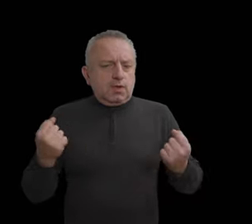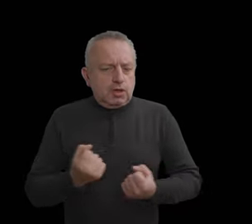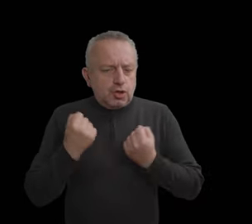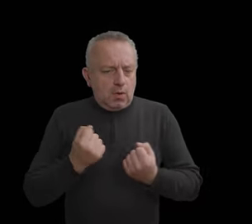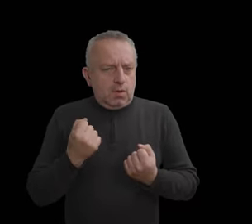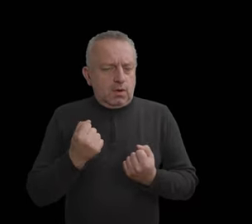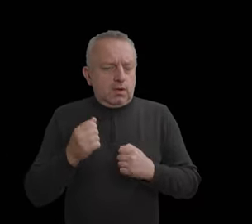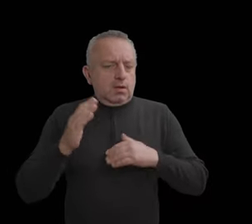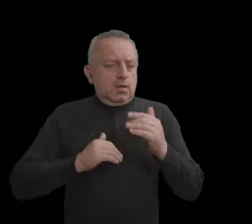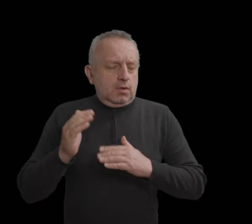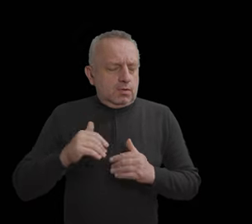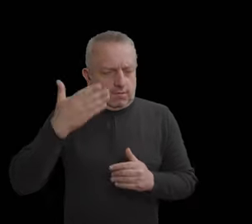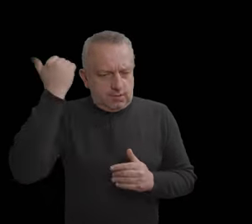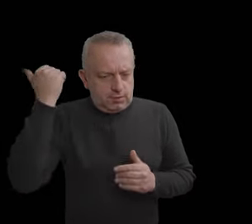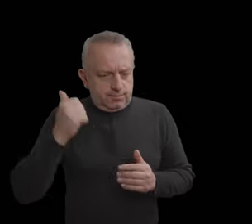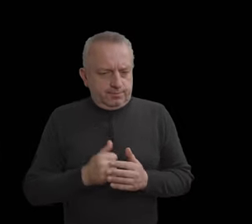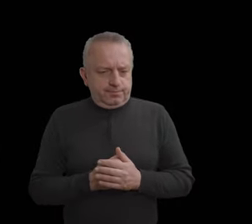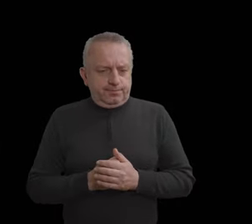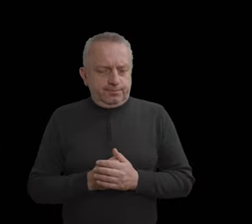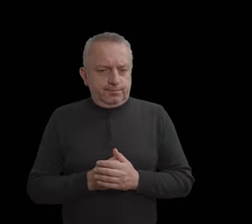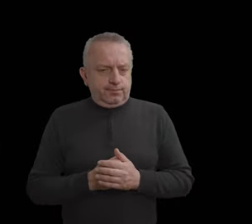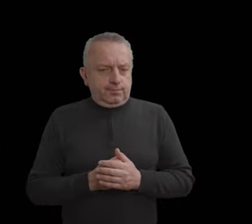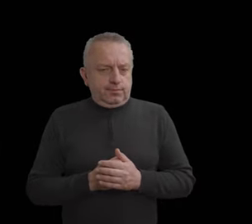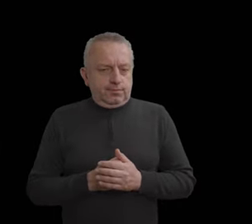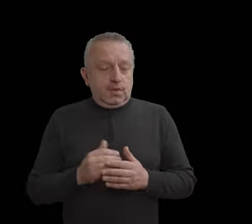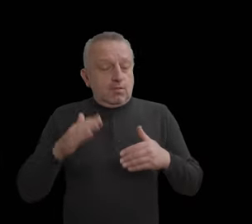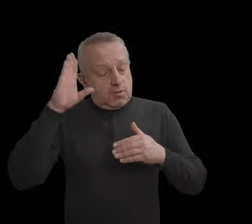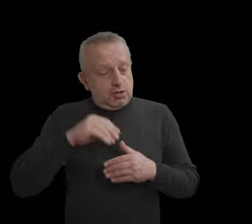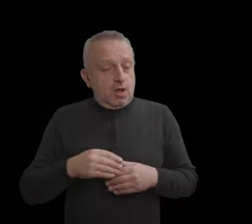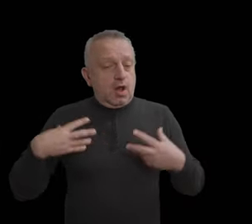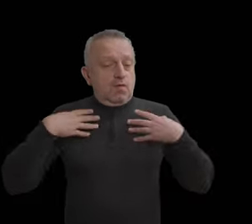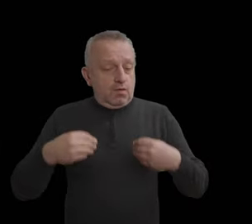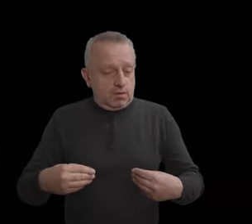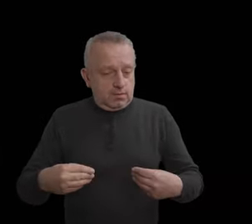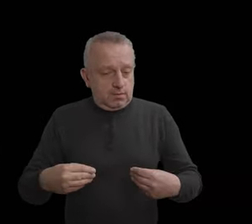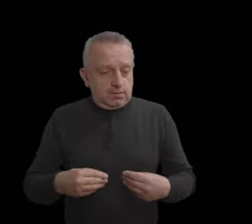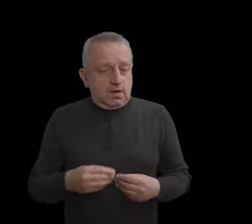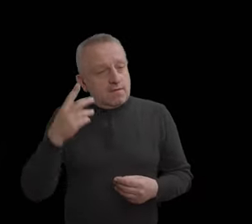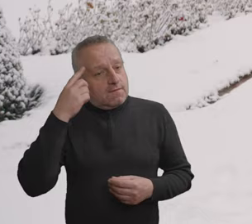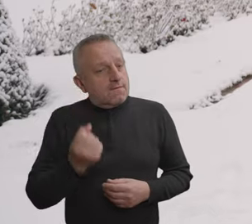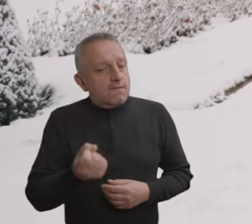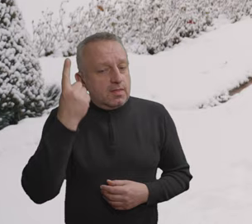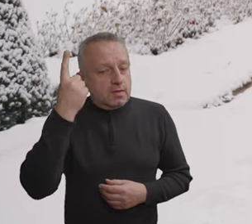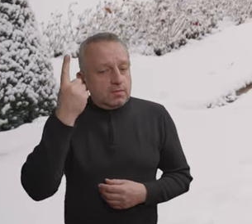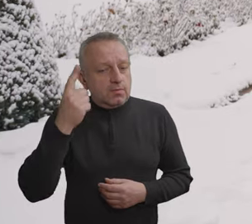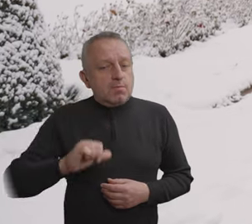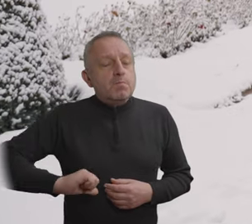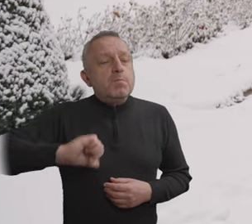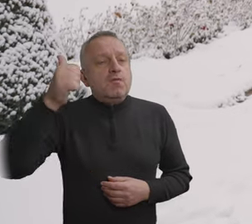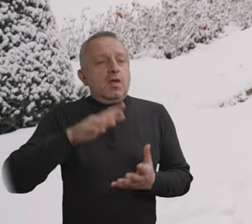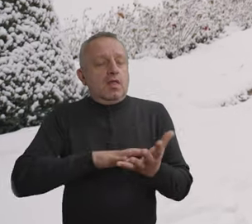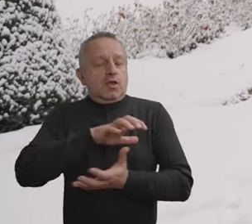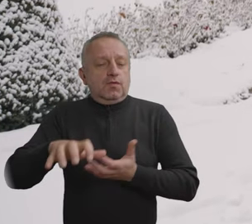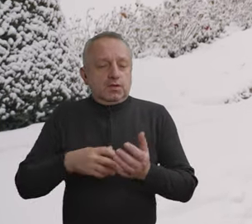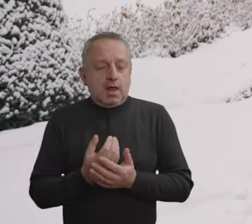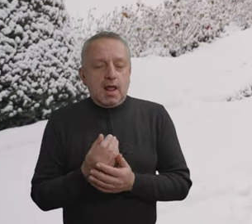działalność konspiracyjną. Był dwukrotnie więziony. Następnie zamieszkał we Lwowie, gdzie wynalazł i zapalił pierwszą